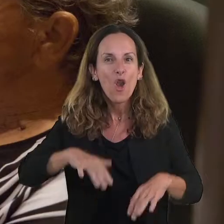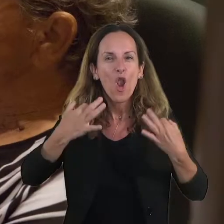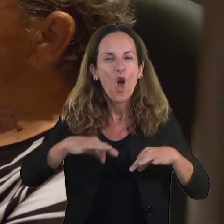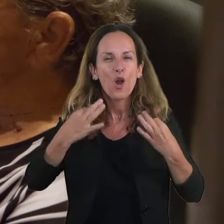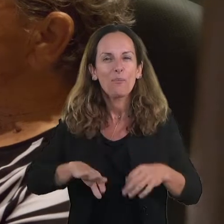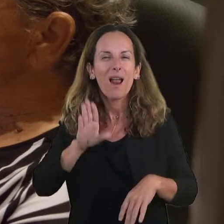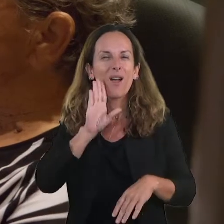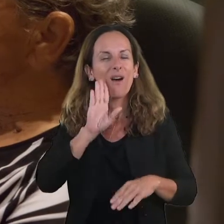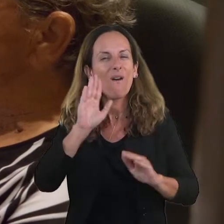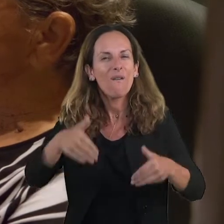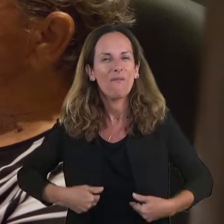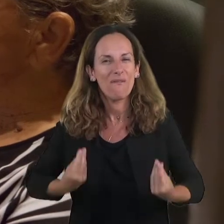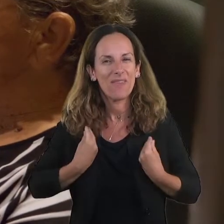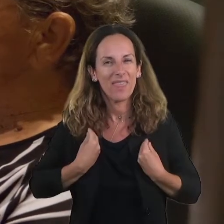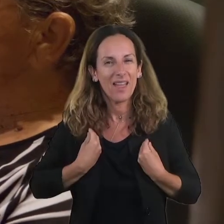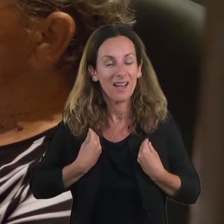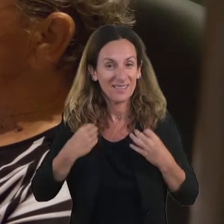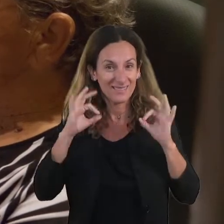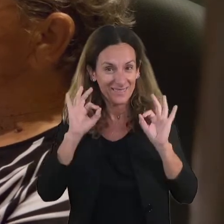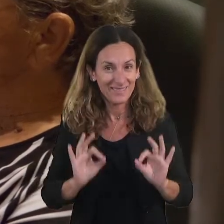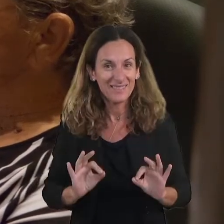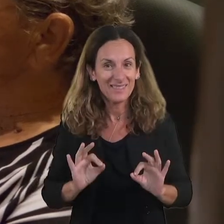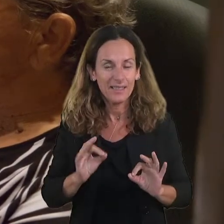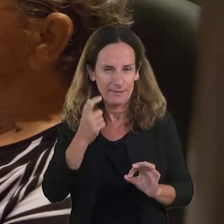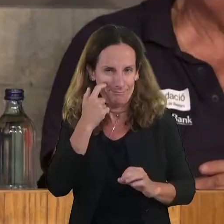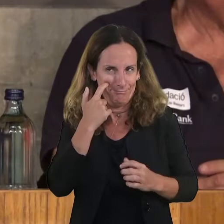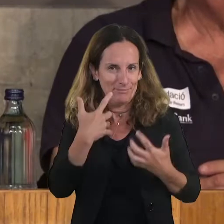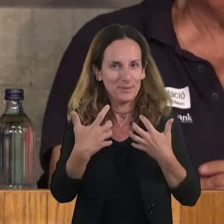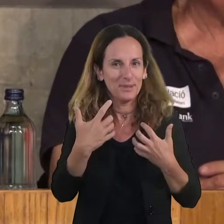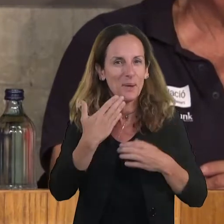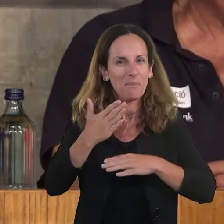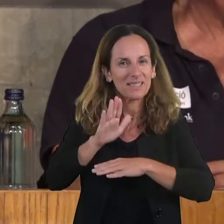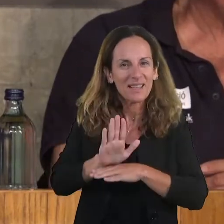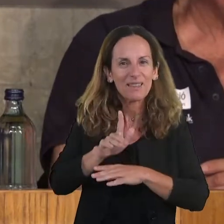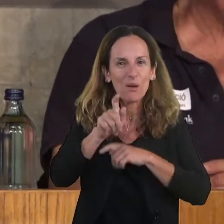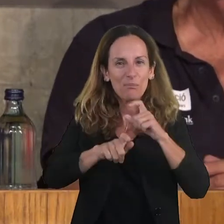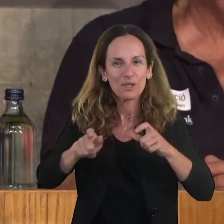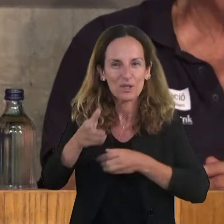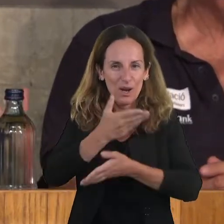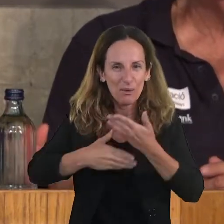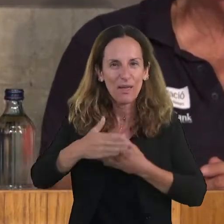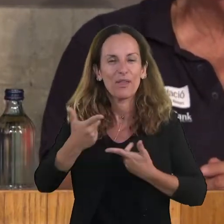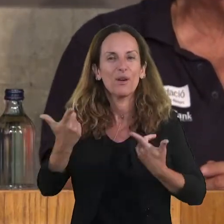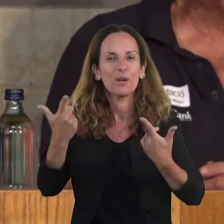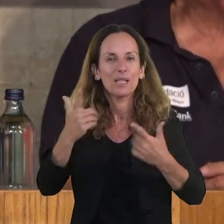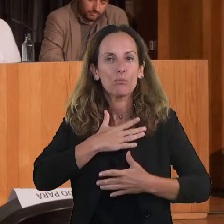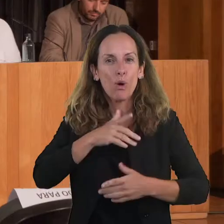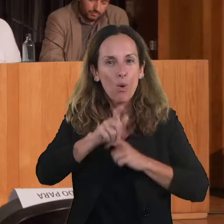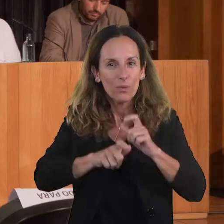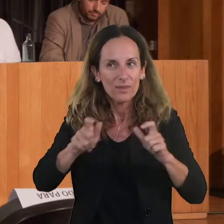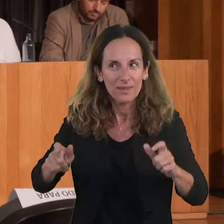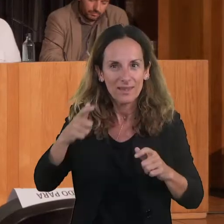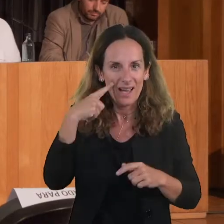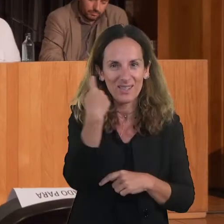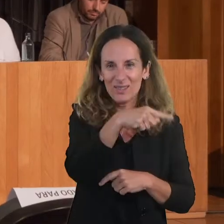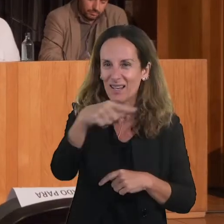la normalitat i que a més se veu no, en la presentació, amb la gent que col·labora, amb els col·laboradors, amb els voluntaris, amb tots els que som avui aquí